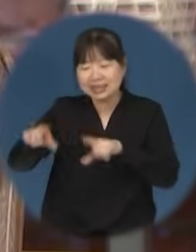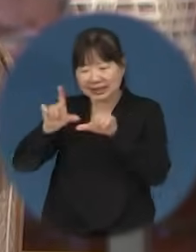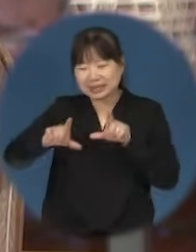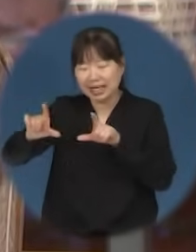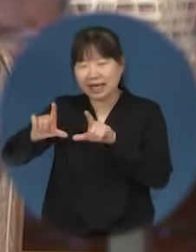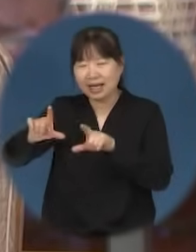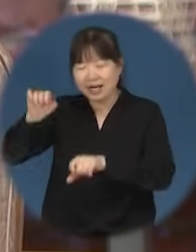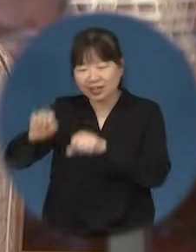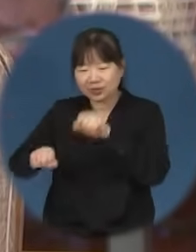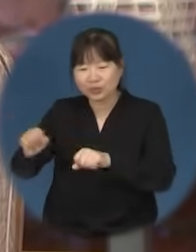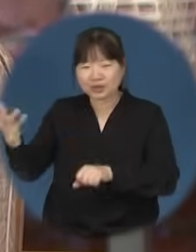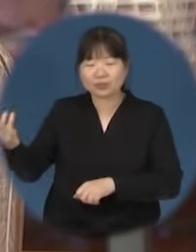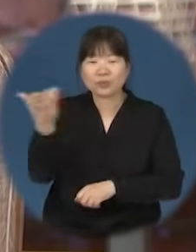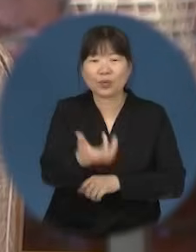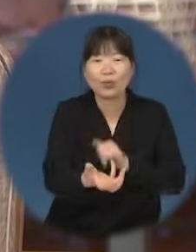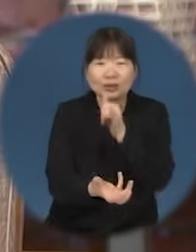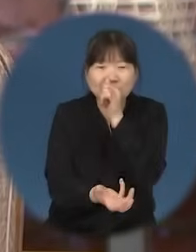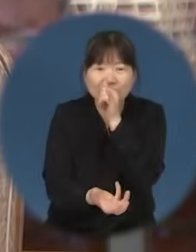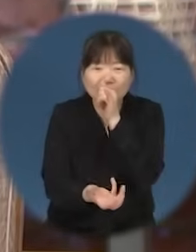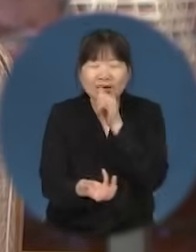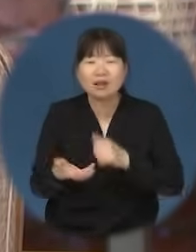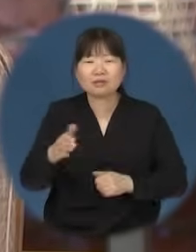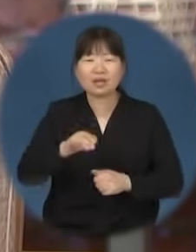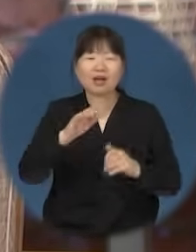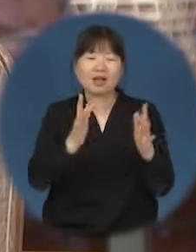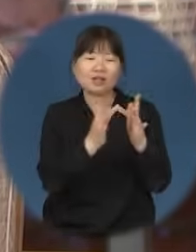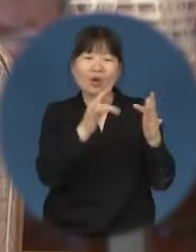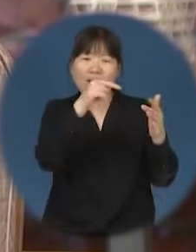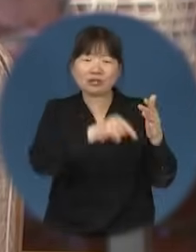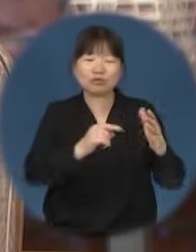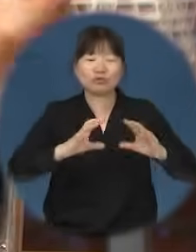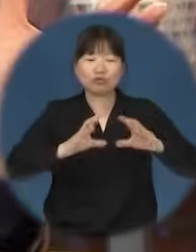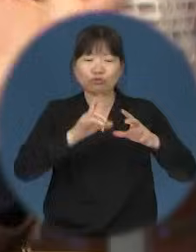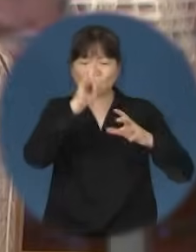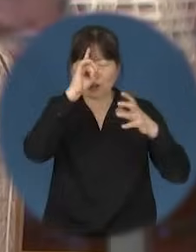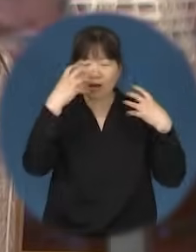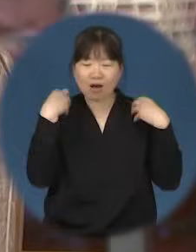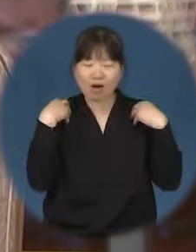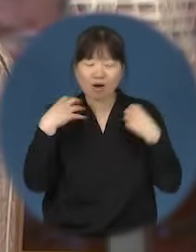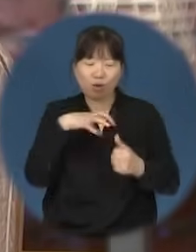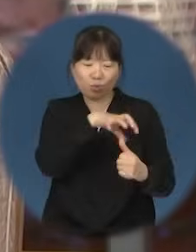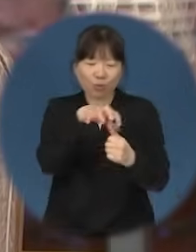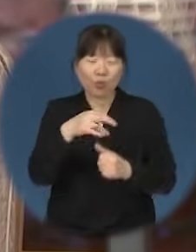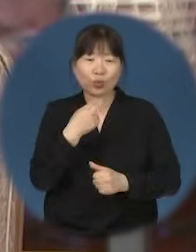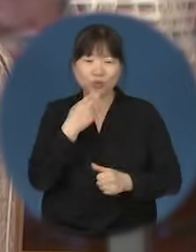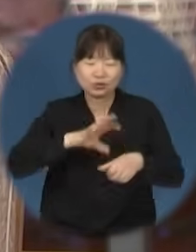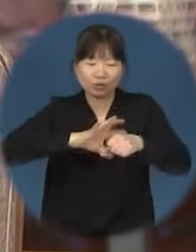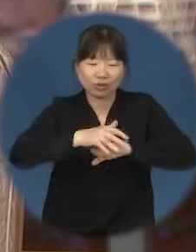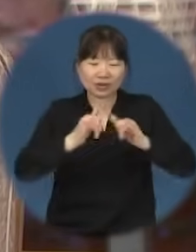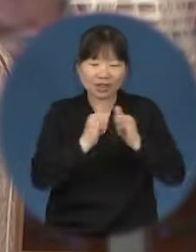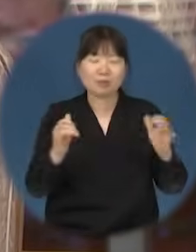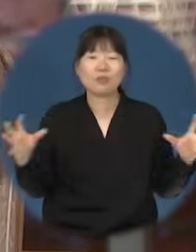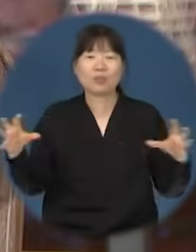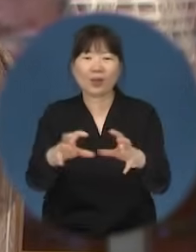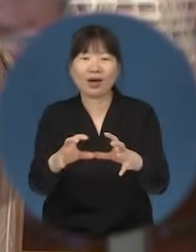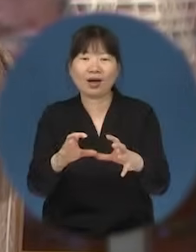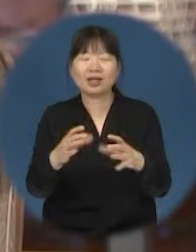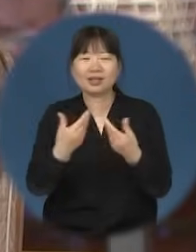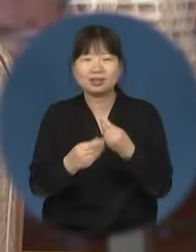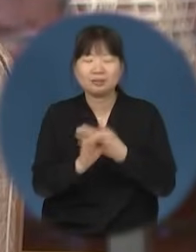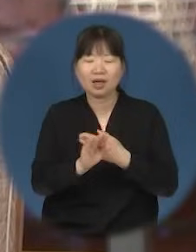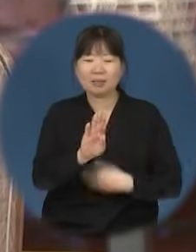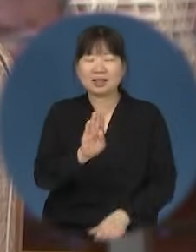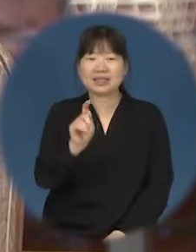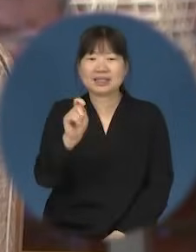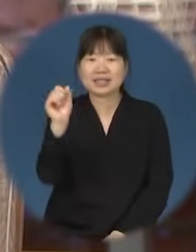그 가상 세계는 국가라는 바운더리가 없어요. 없죠. 그러니까 전 세계 사람이 다 모인 거죠. 예를 들어서 BTS가 거기서 공연을